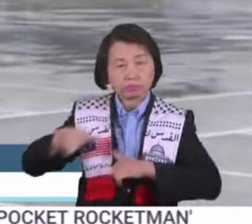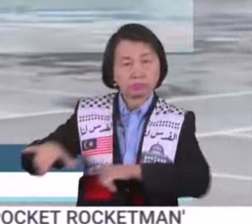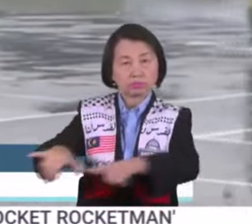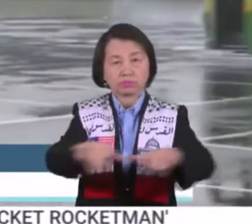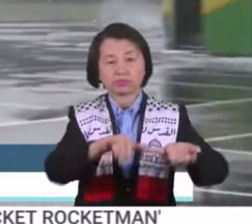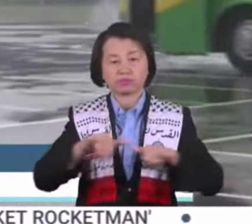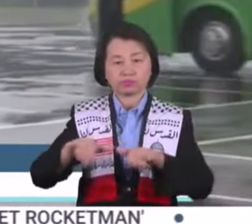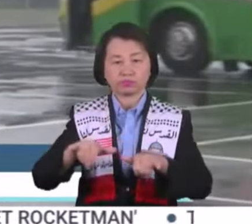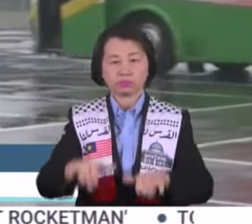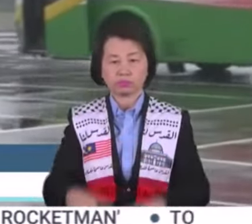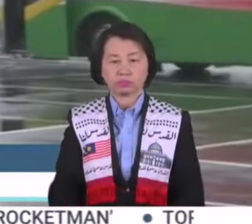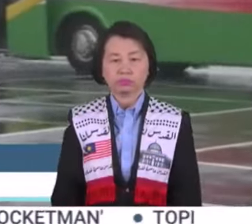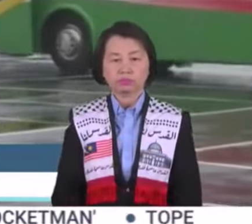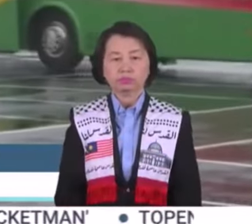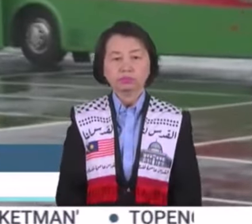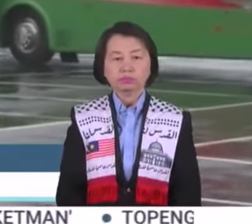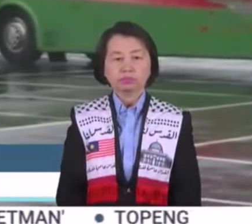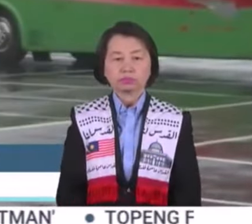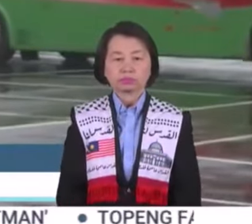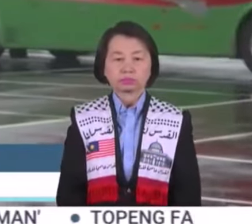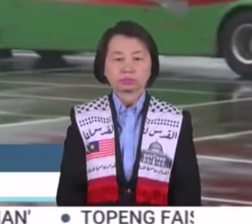sejagat.